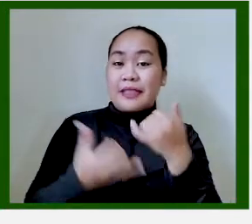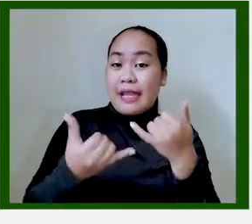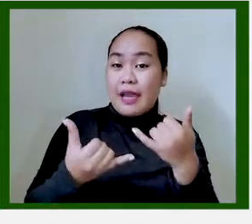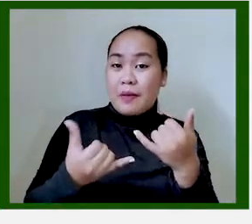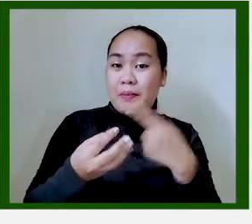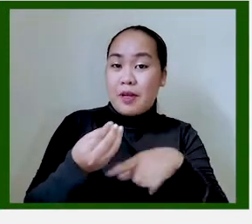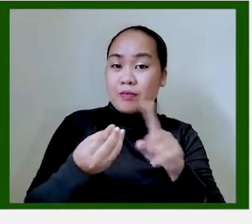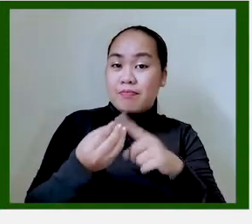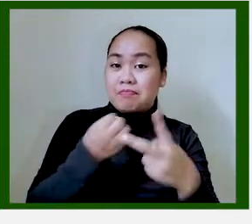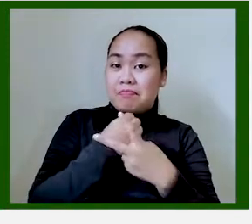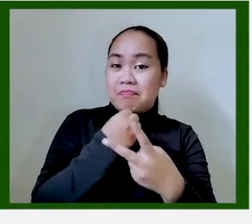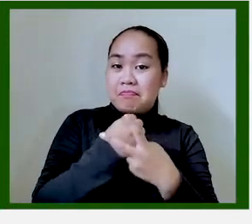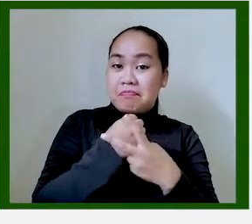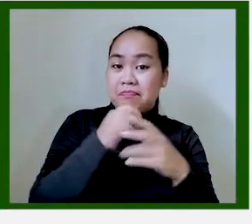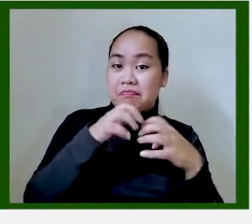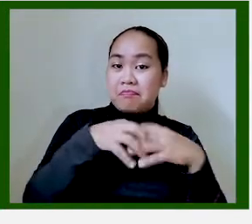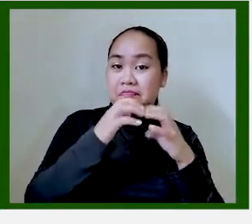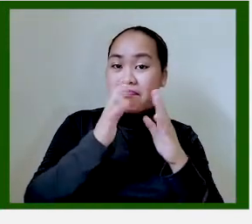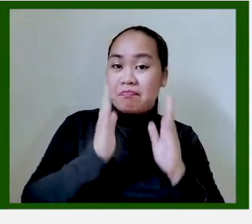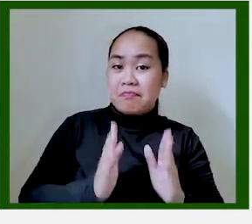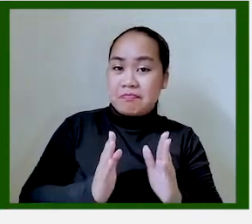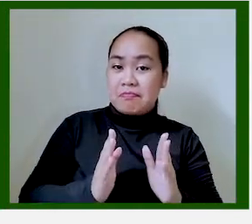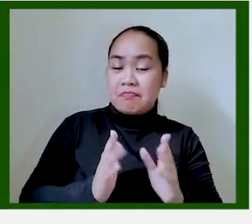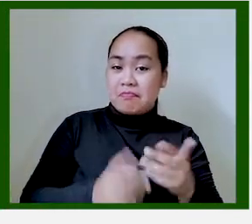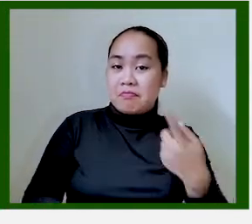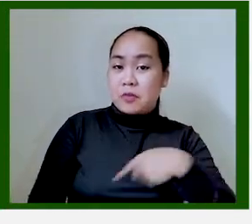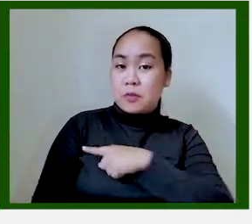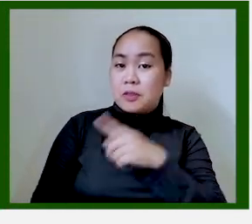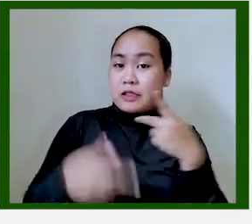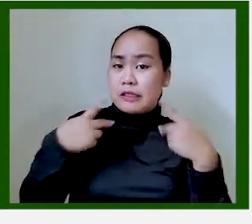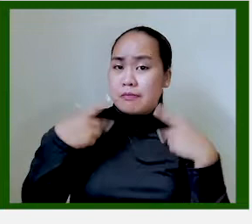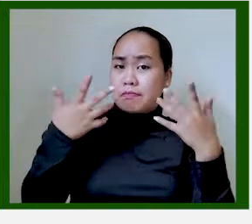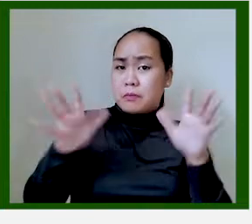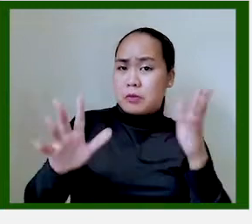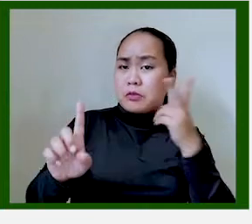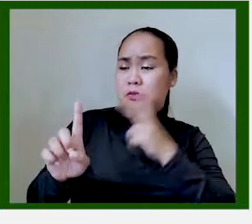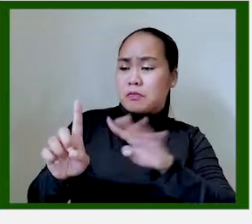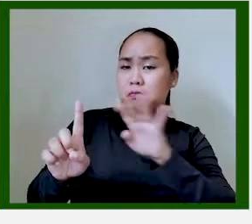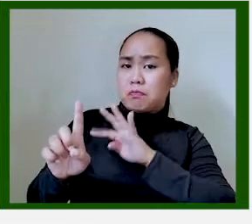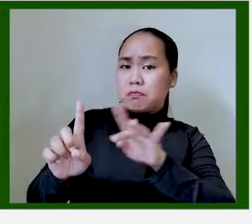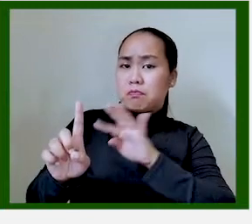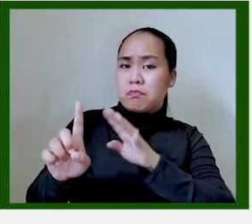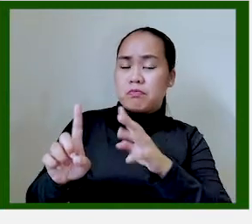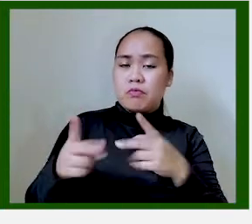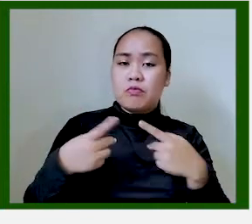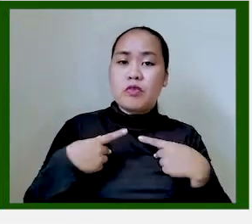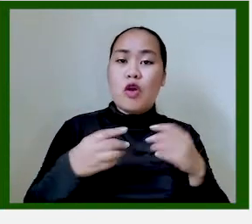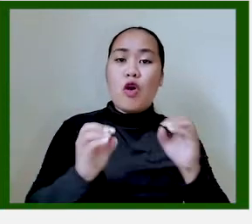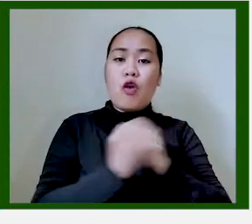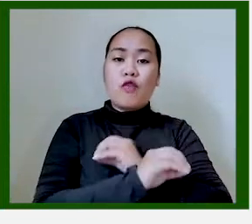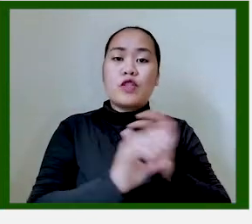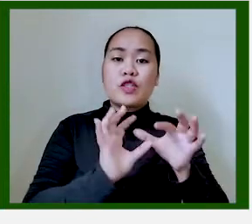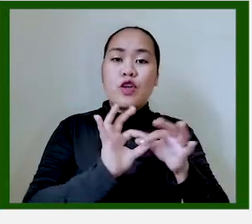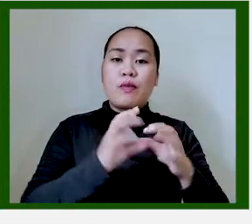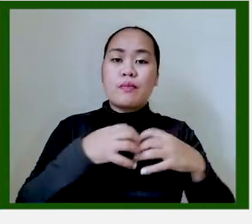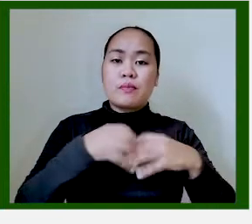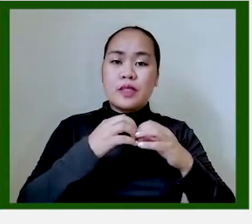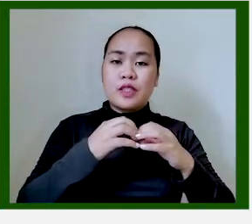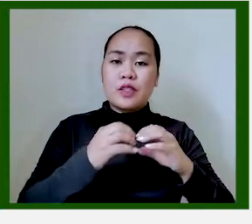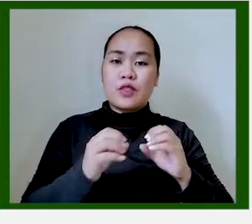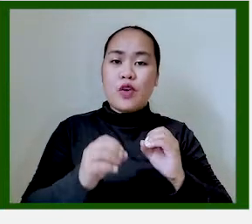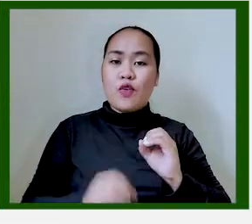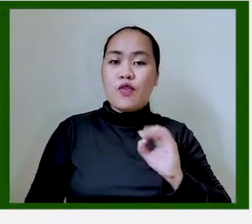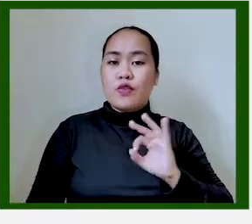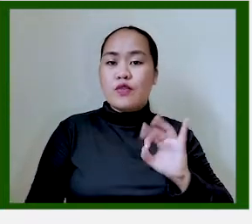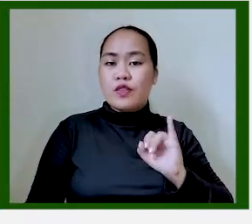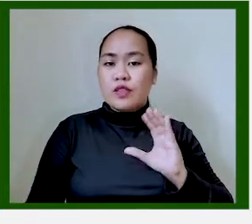ano, nag-inspection naman po ang ating Office of the Building Official. And what's nice is yung immediate